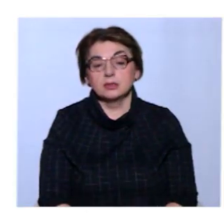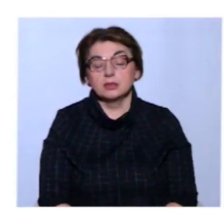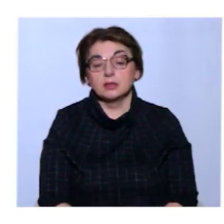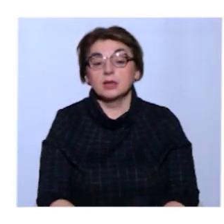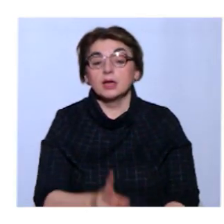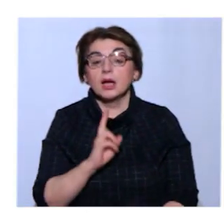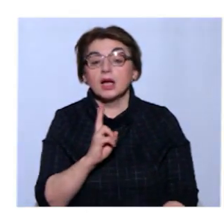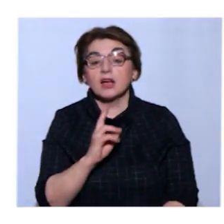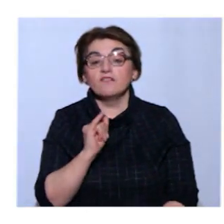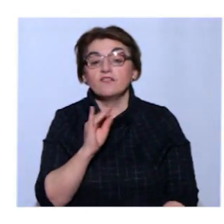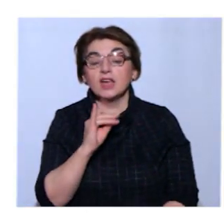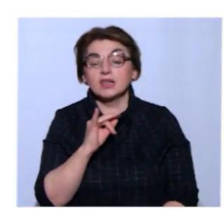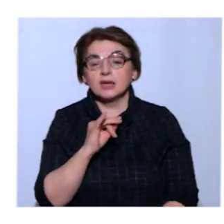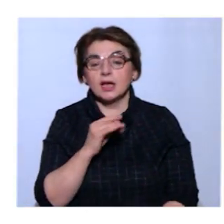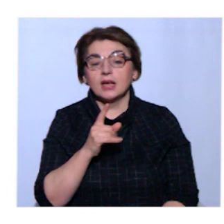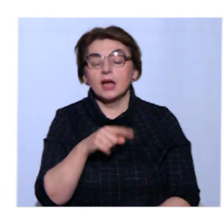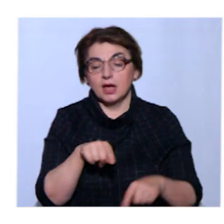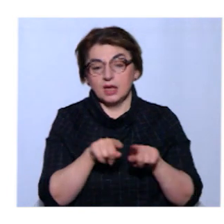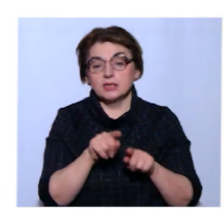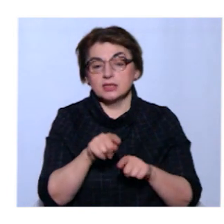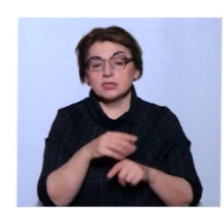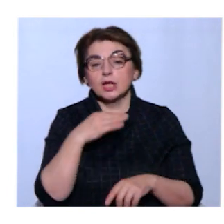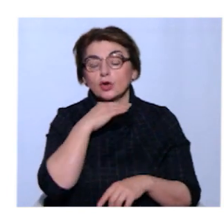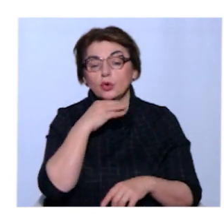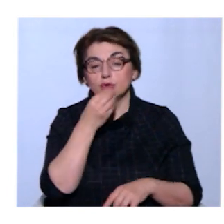კვერნაც ხორცის მჭამელია.